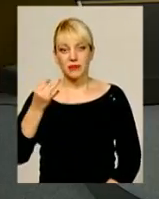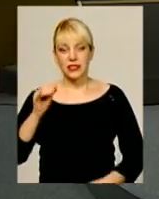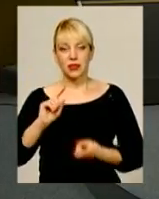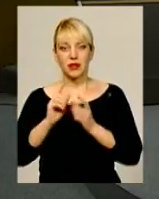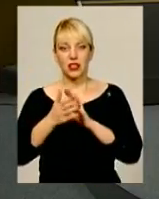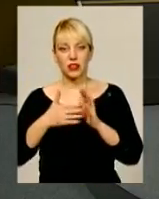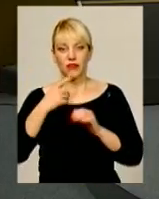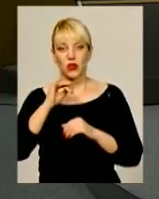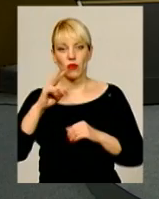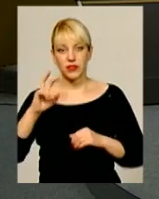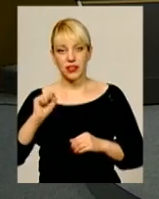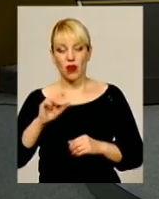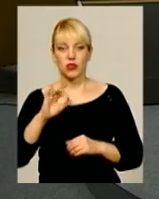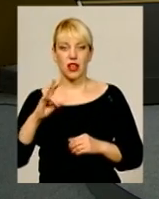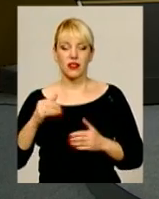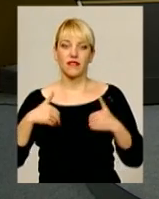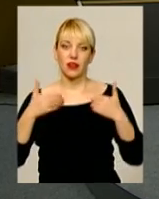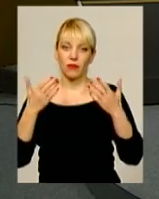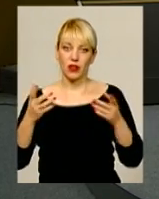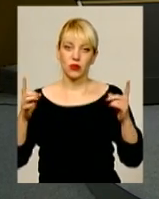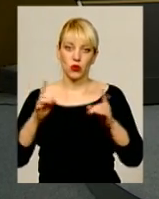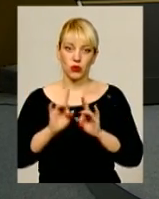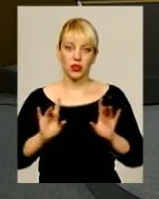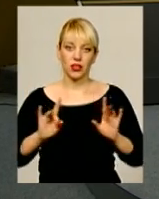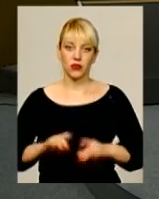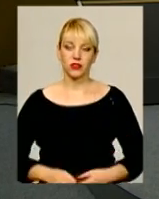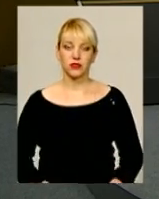Фіновська. Ми вітаємо вас і на початку короткий анонс.